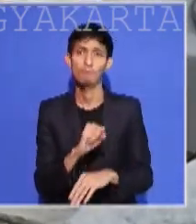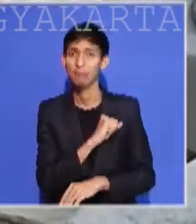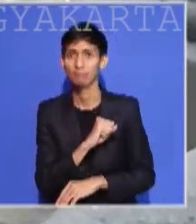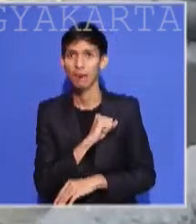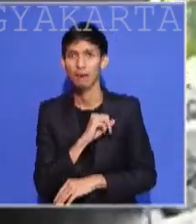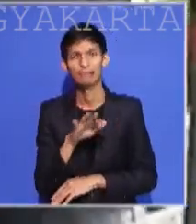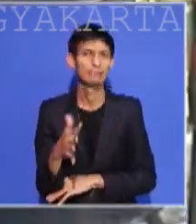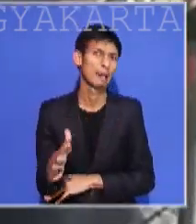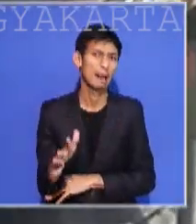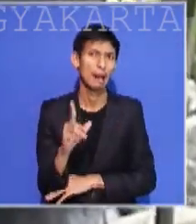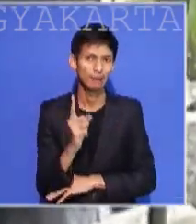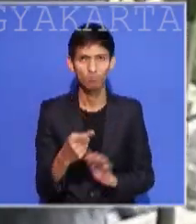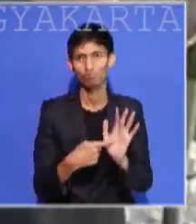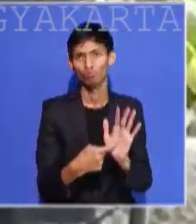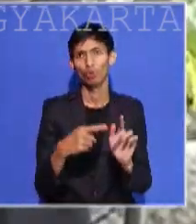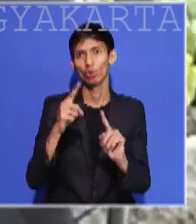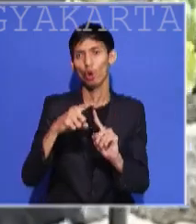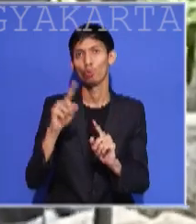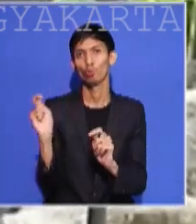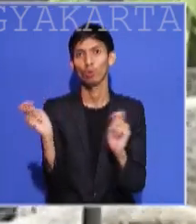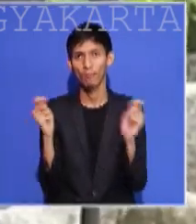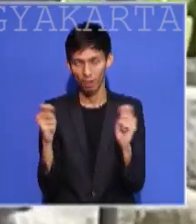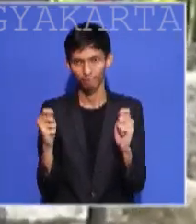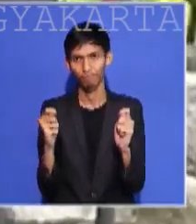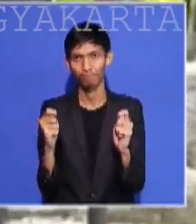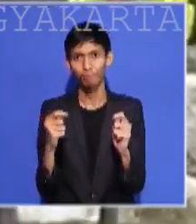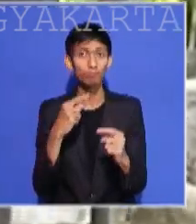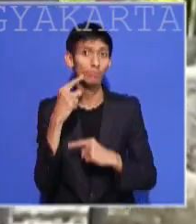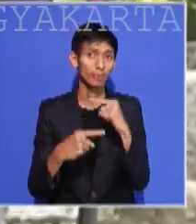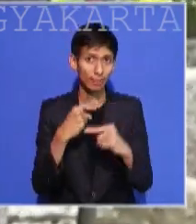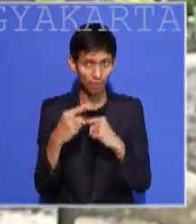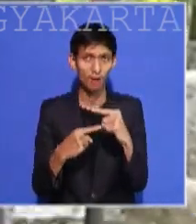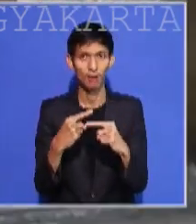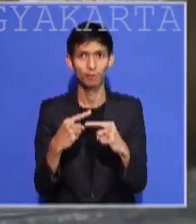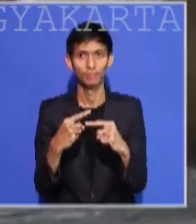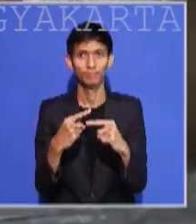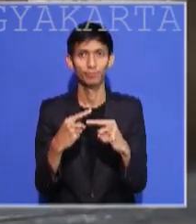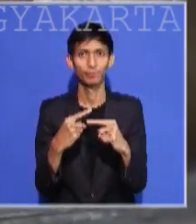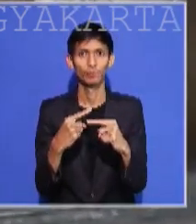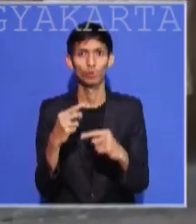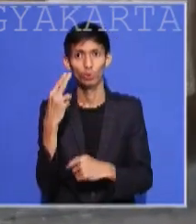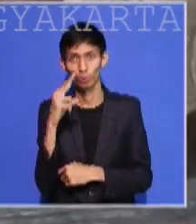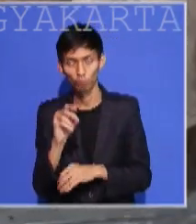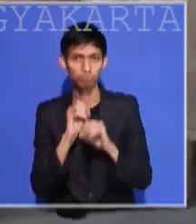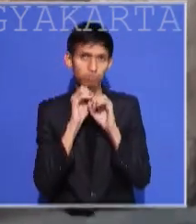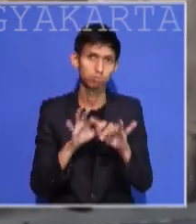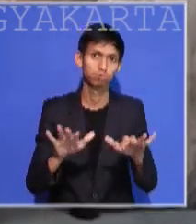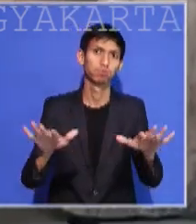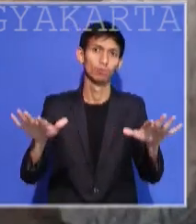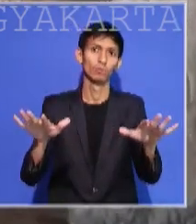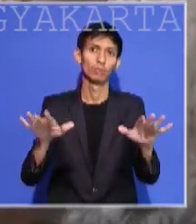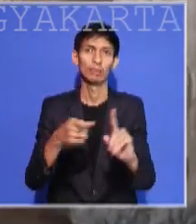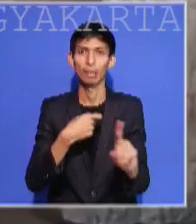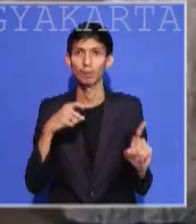lembaran gambar sosok tokoh-tok pewayangan ingkang nyariosaken setunggaling lakon ingkang dipun beberaken dening ki dalang